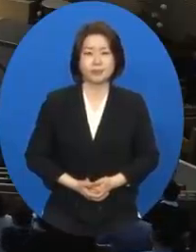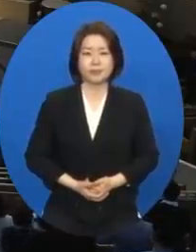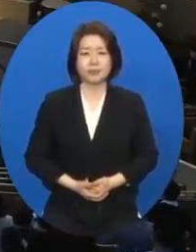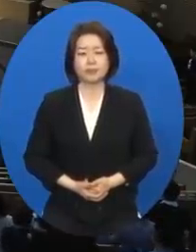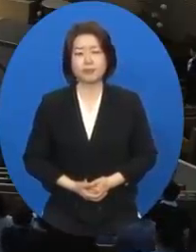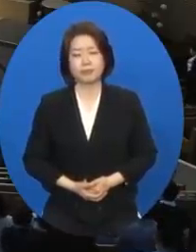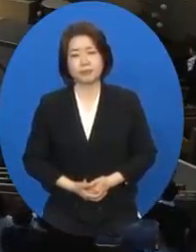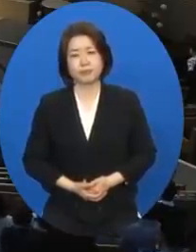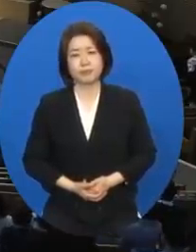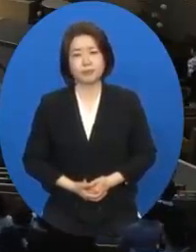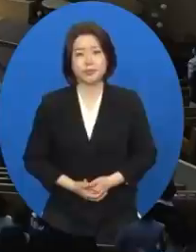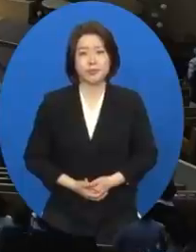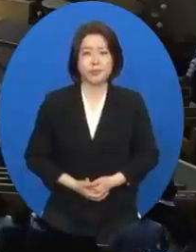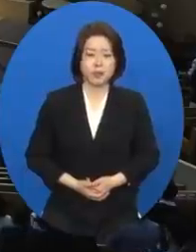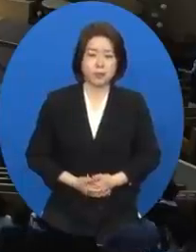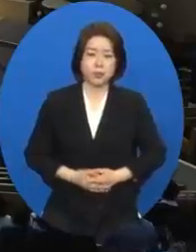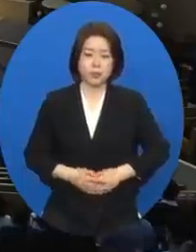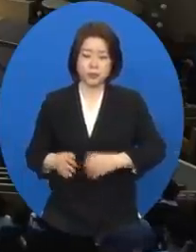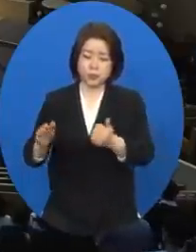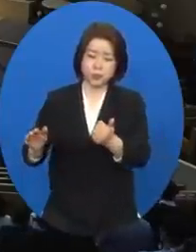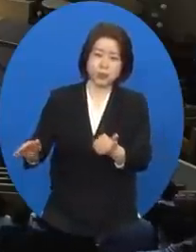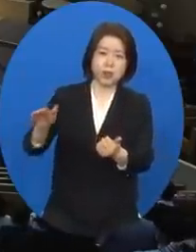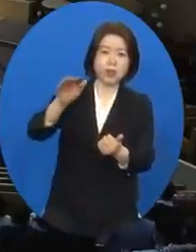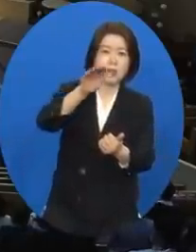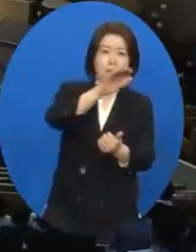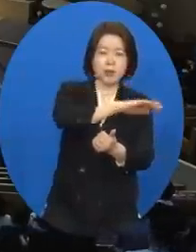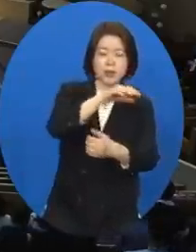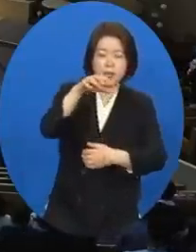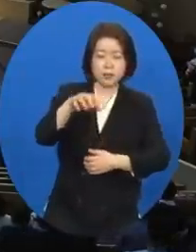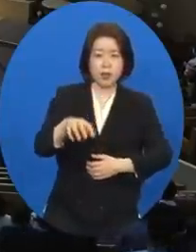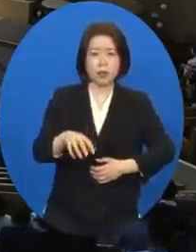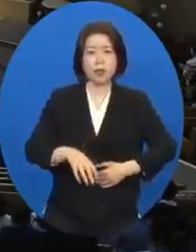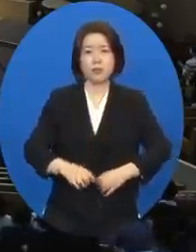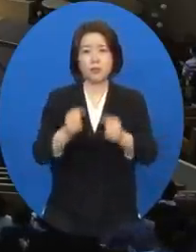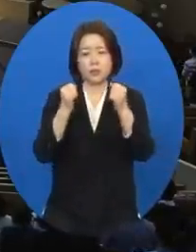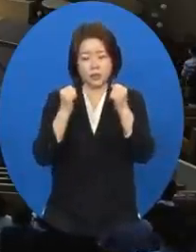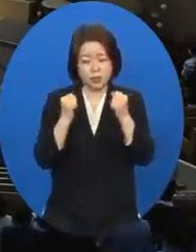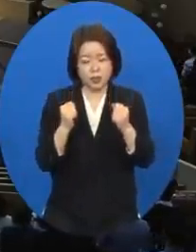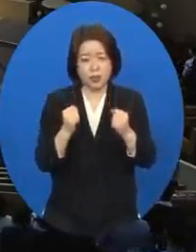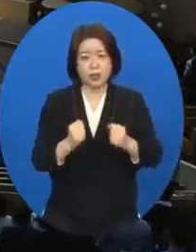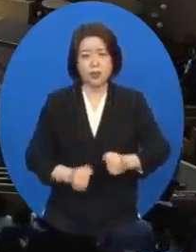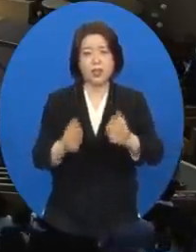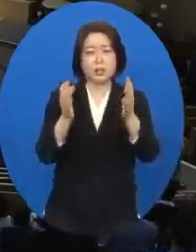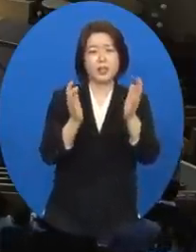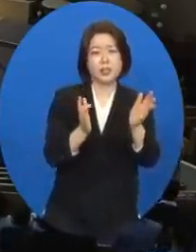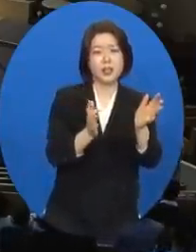으 으 tool to a